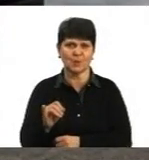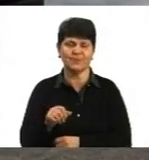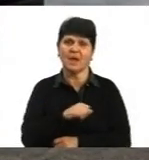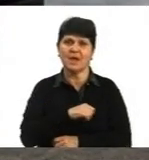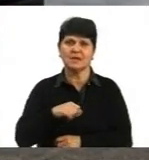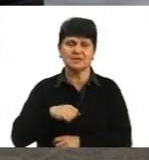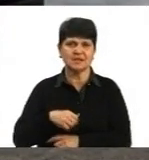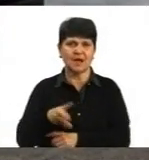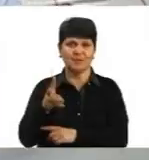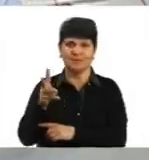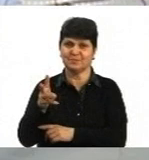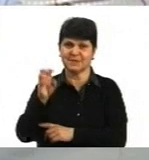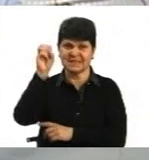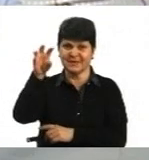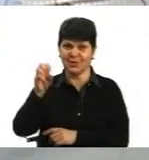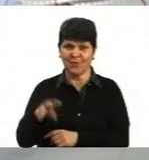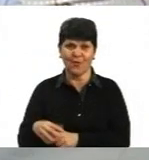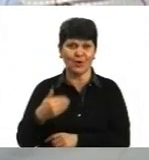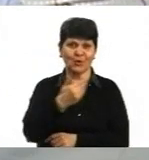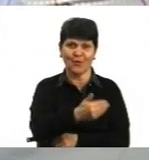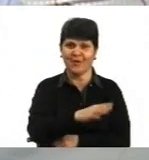вас не заговорить. Тобто ми можемо